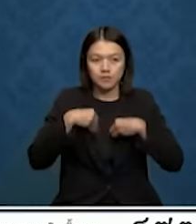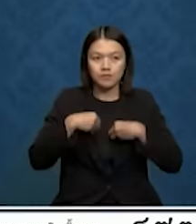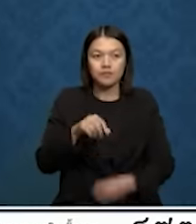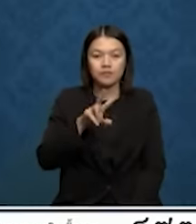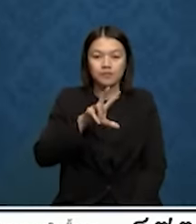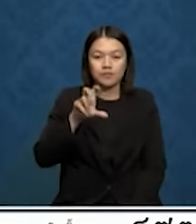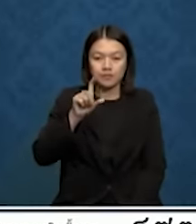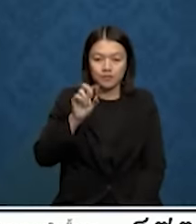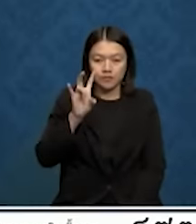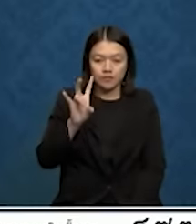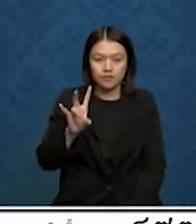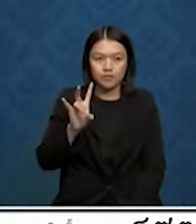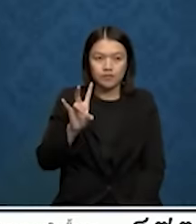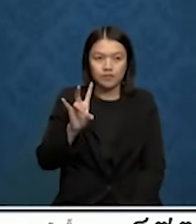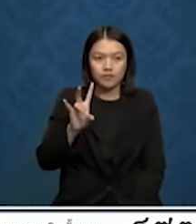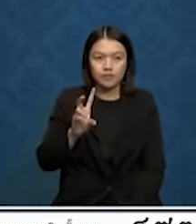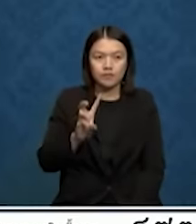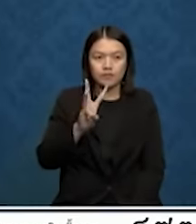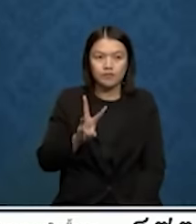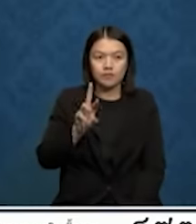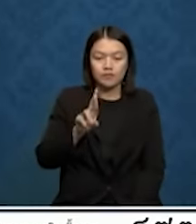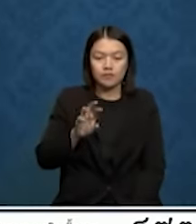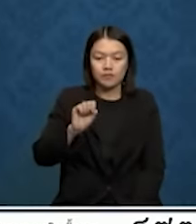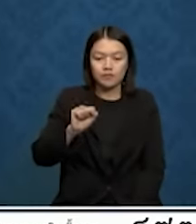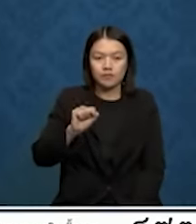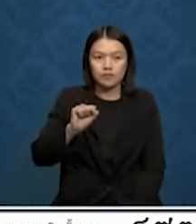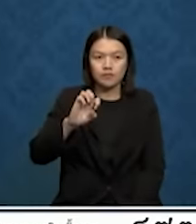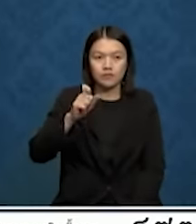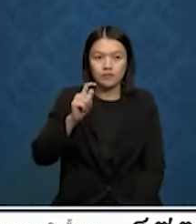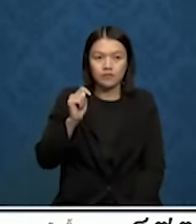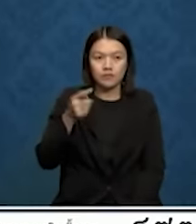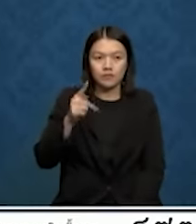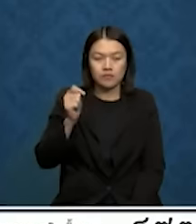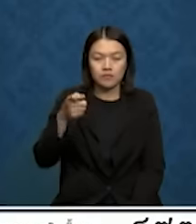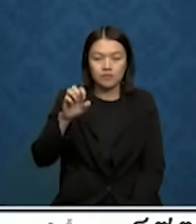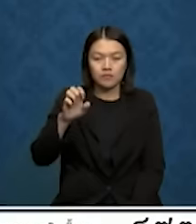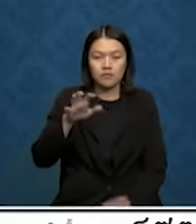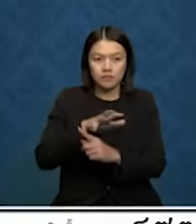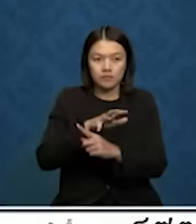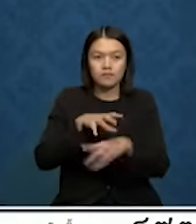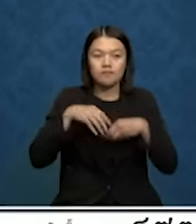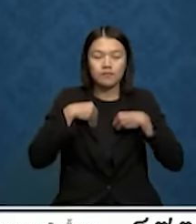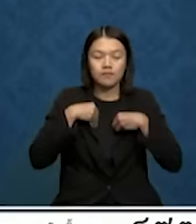327นายวรสิทธิ์กันตินัน วรสิทธิ์กันตินันเห็นชอบครับ